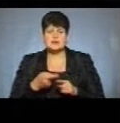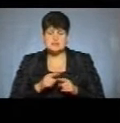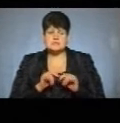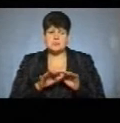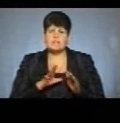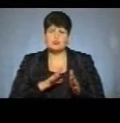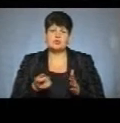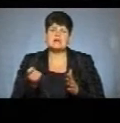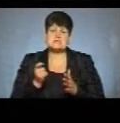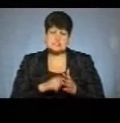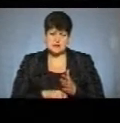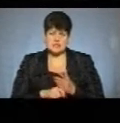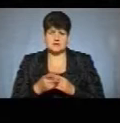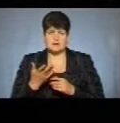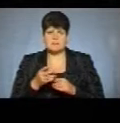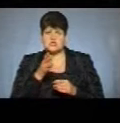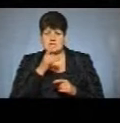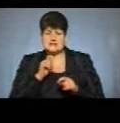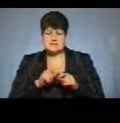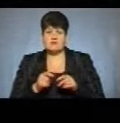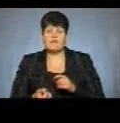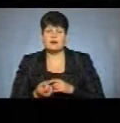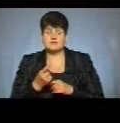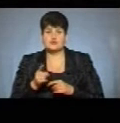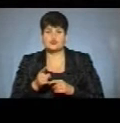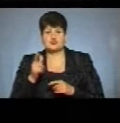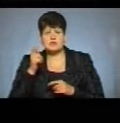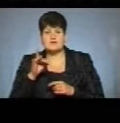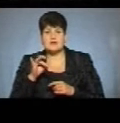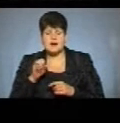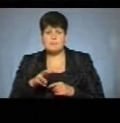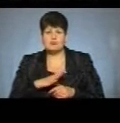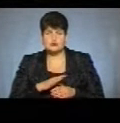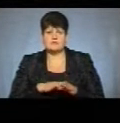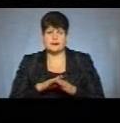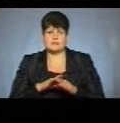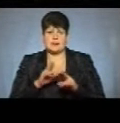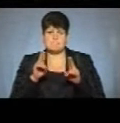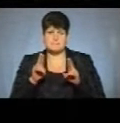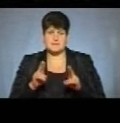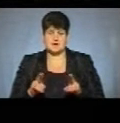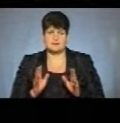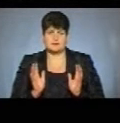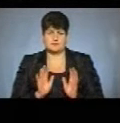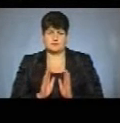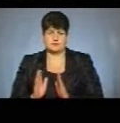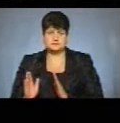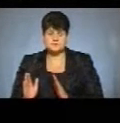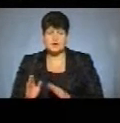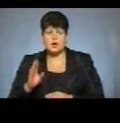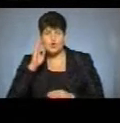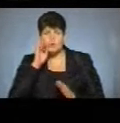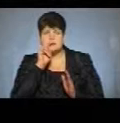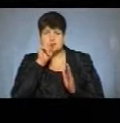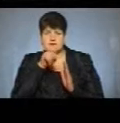Як розповів Сергій Крета, під час слідства виявили, що чортківським РЕМом були дотримані правила безпеки та експлуатації електрощитової. Хлопець вліз